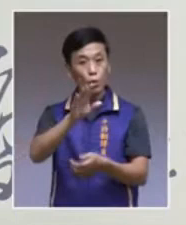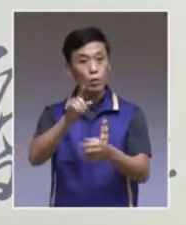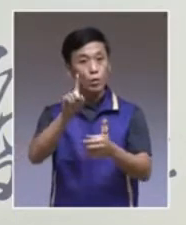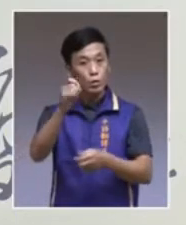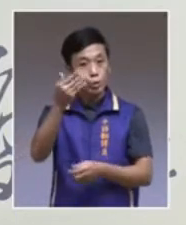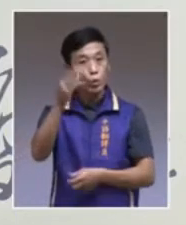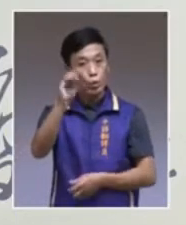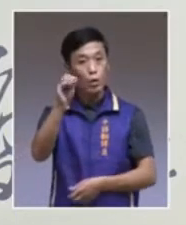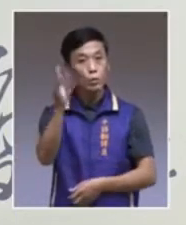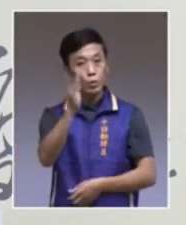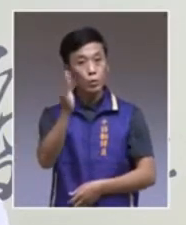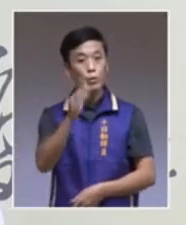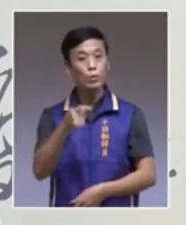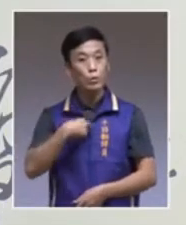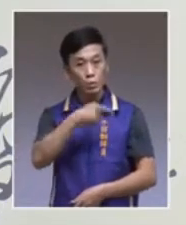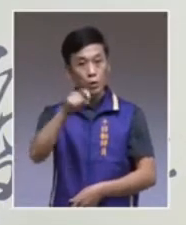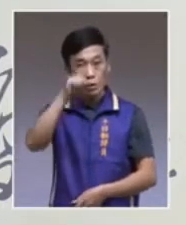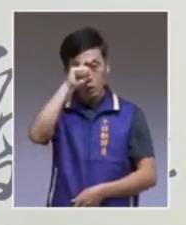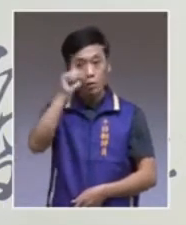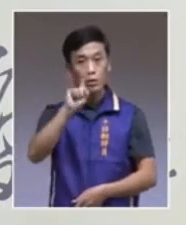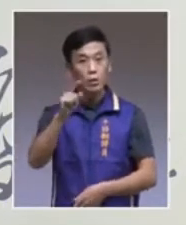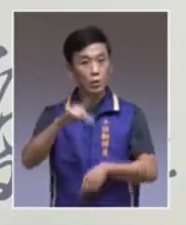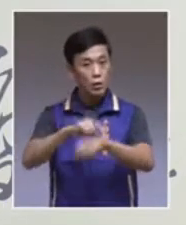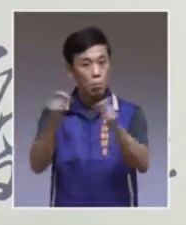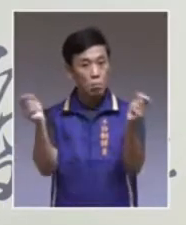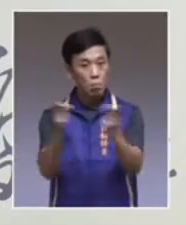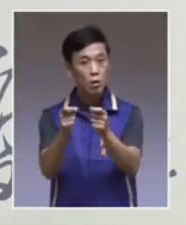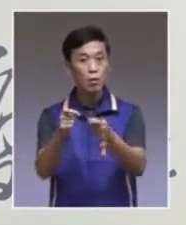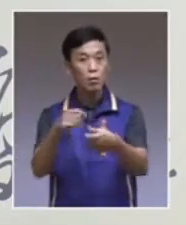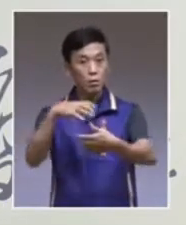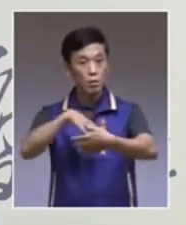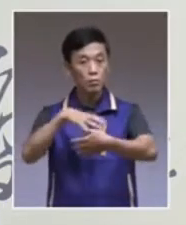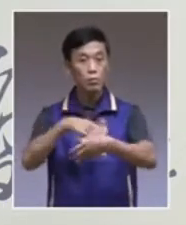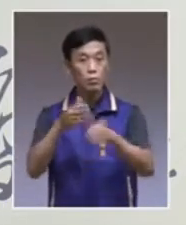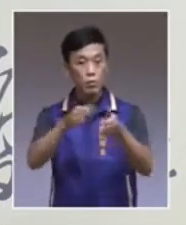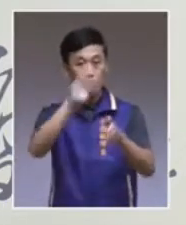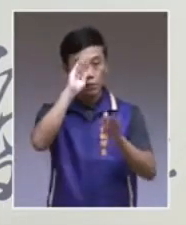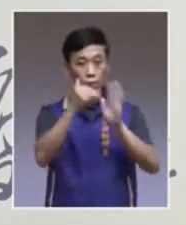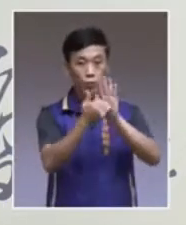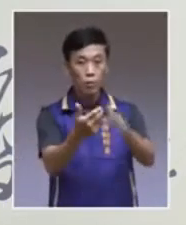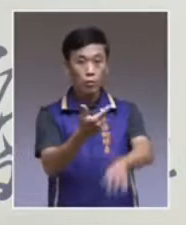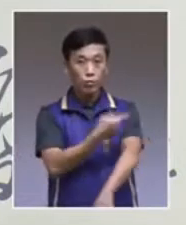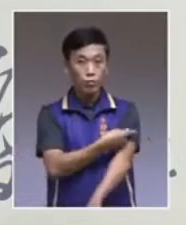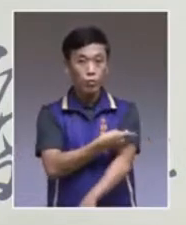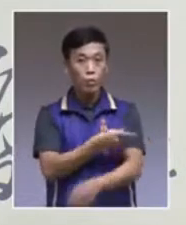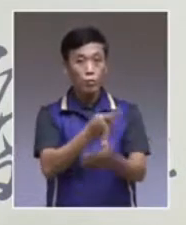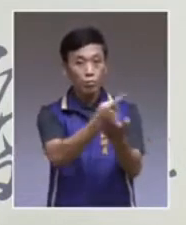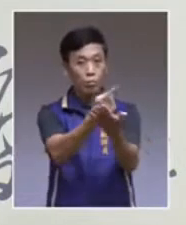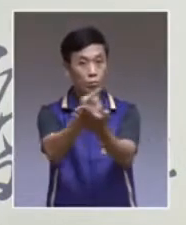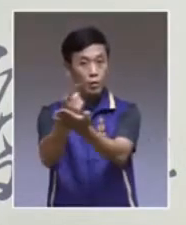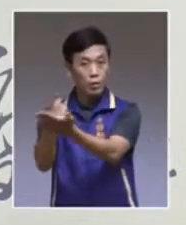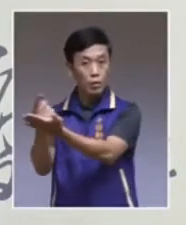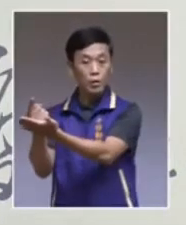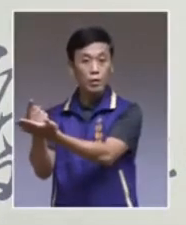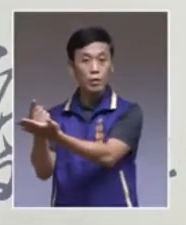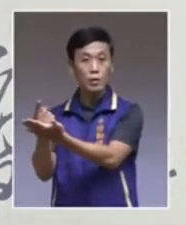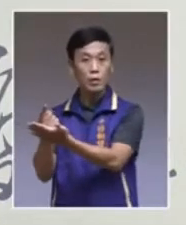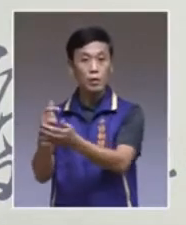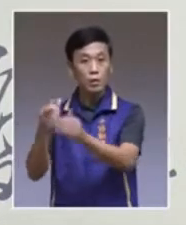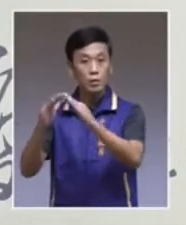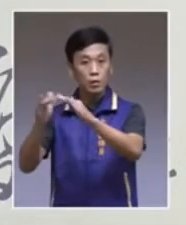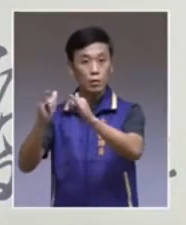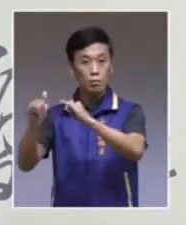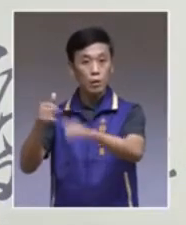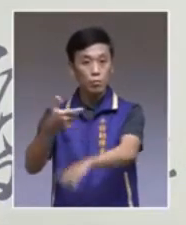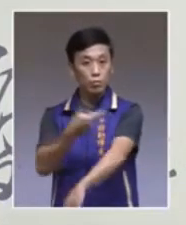右，那我们就希望说能够在最短的时间能够把疫苗打到这个我们市民